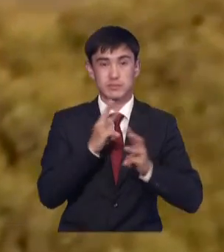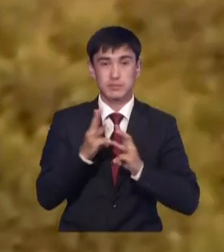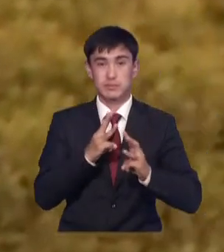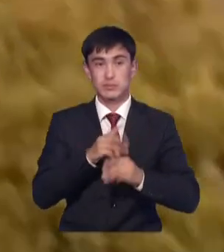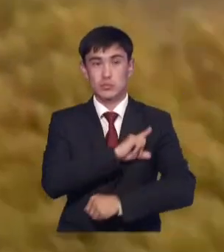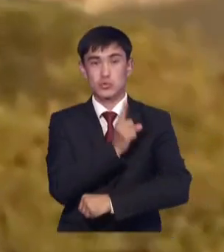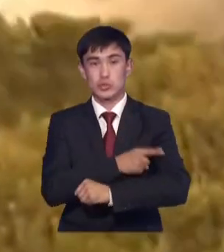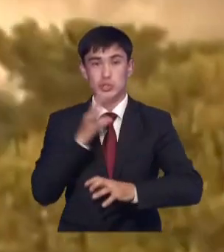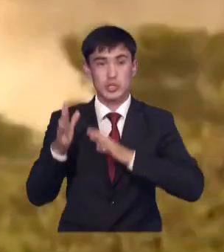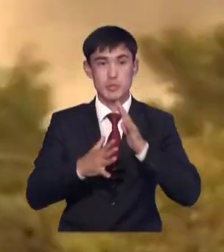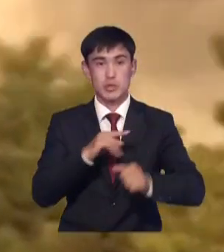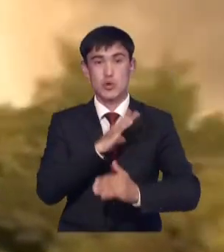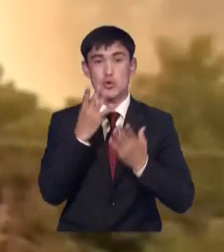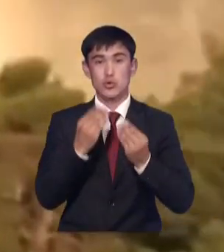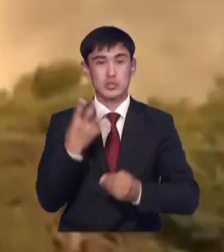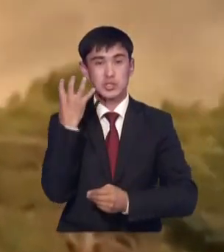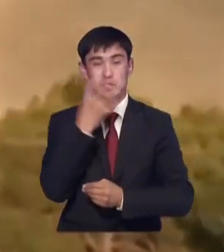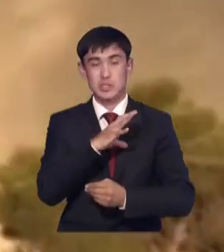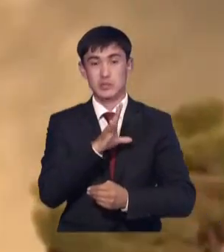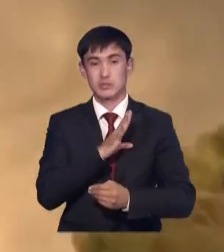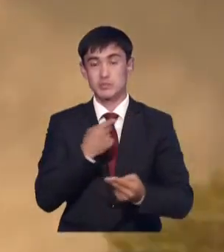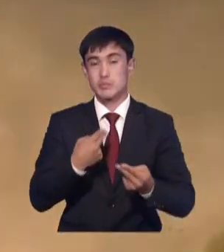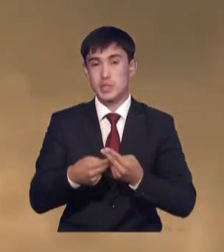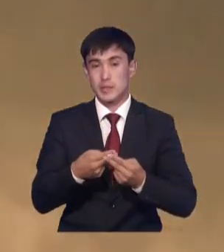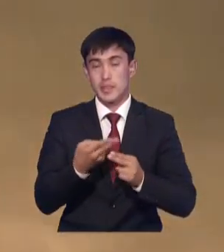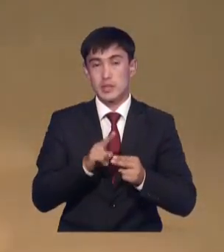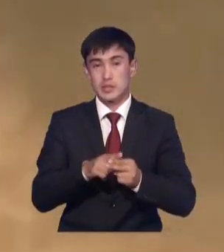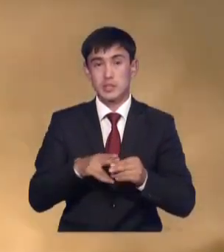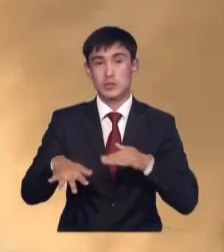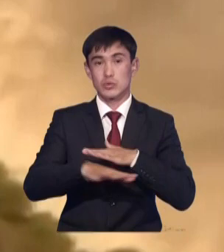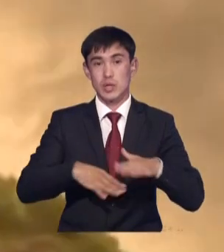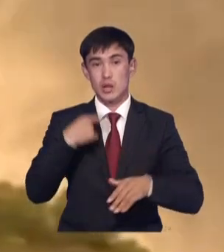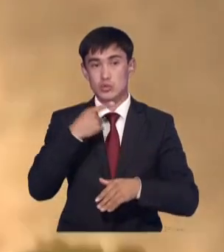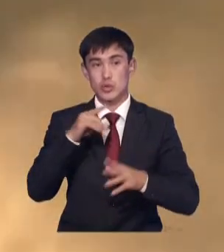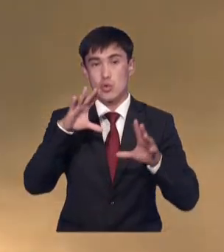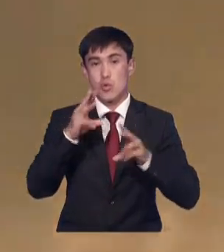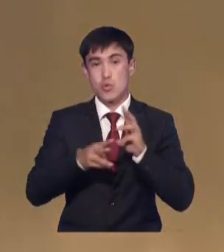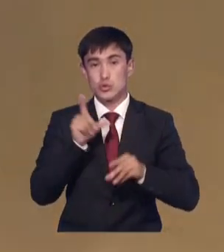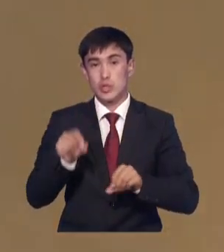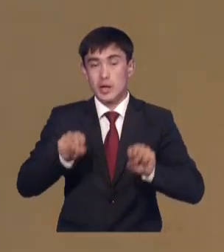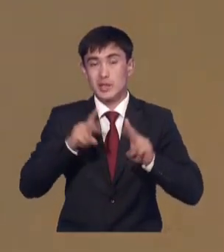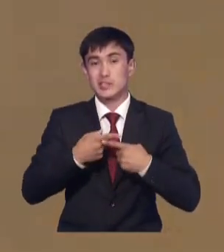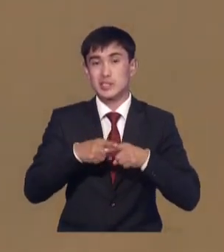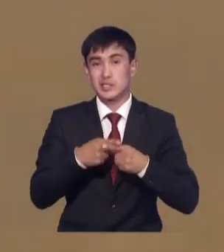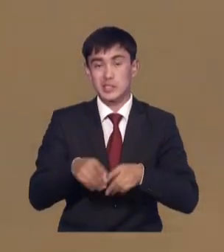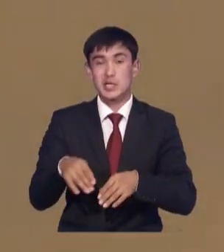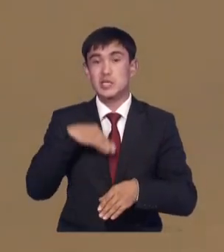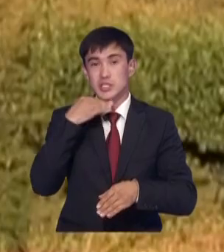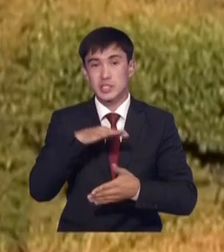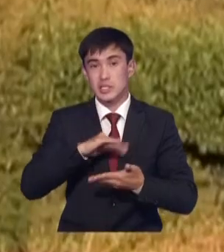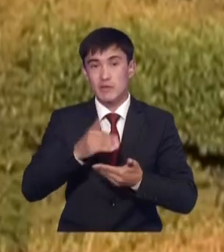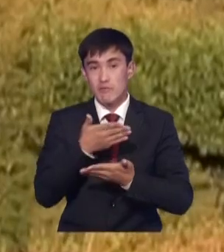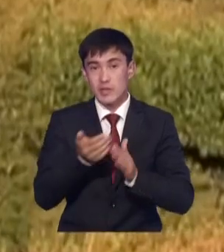күшті желмен күннің ыстығы кедергі келтіріп отыр. Бұған қоса тұрғындардың айтуынша өрт сөндірушілер мен арнайы техника жеткілікті